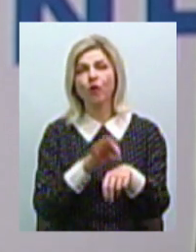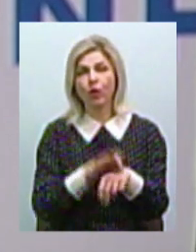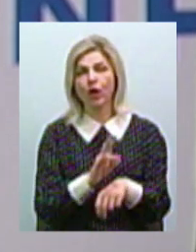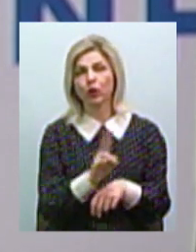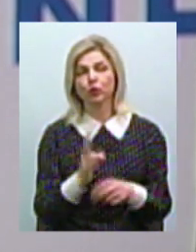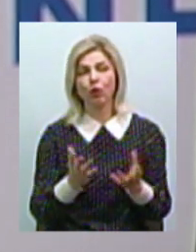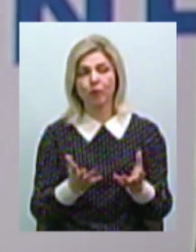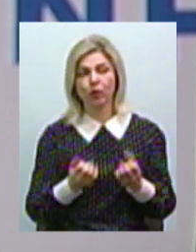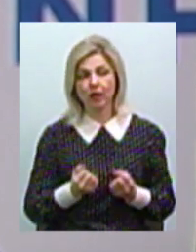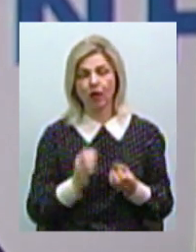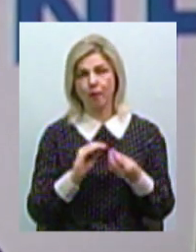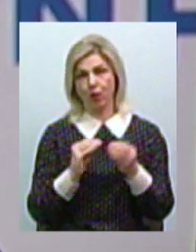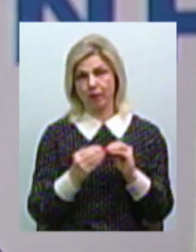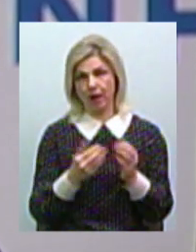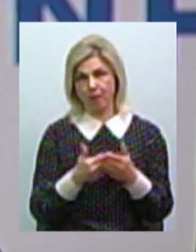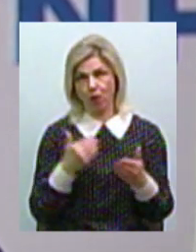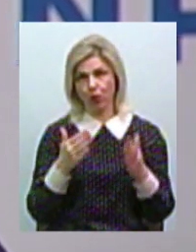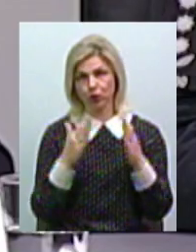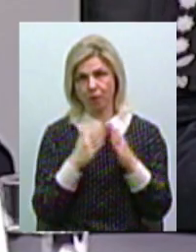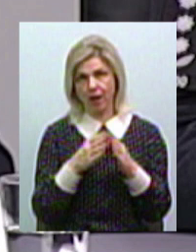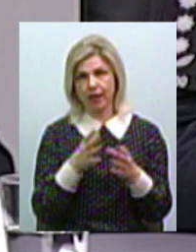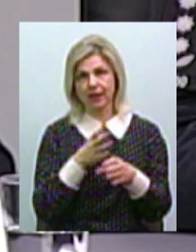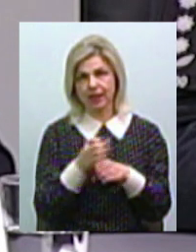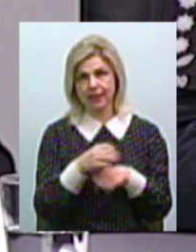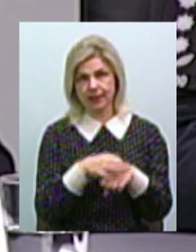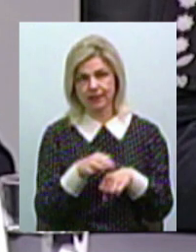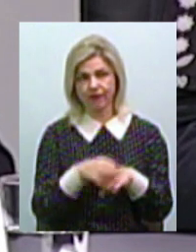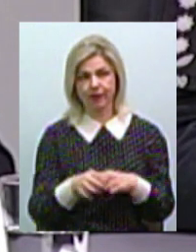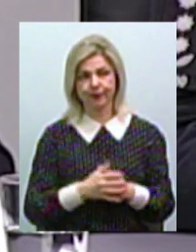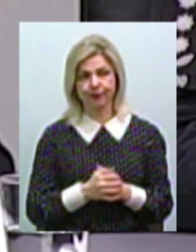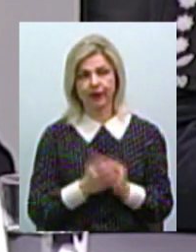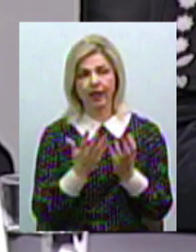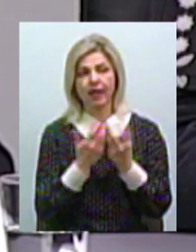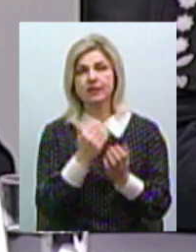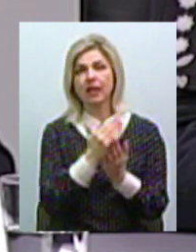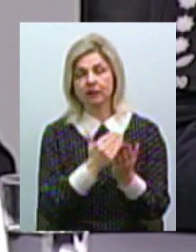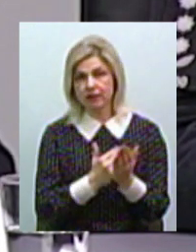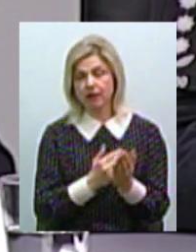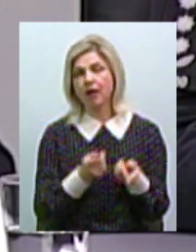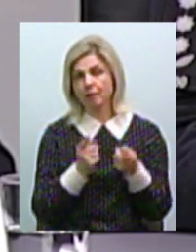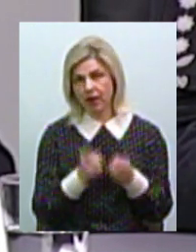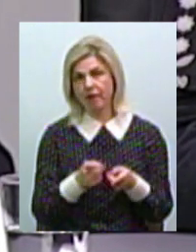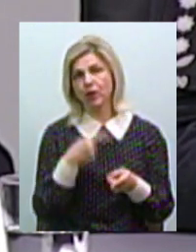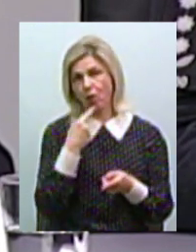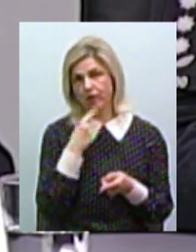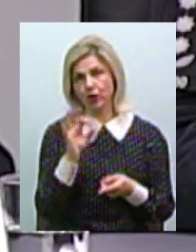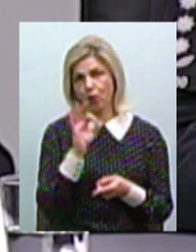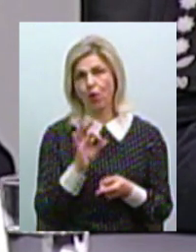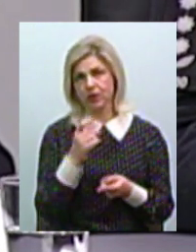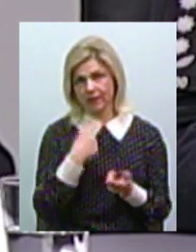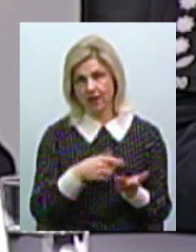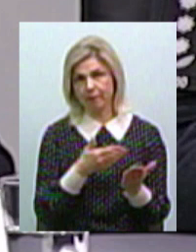отримують проблеми від цього домашнього насильства. Статистика насправді говорить сама за себе. З початку